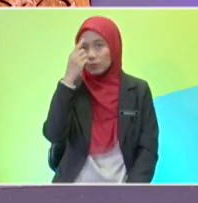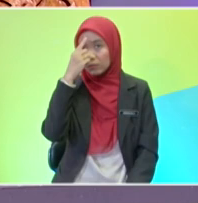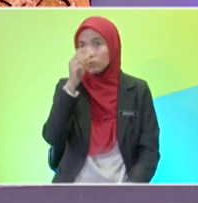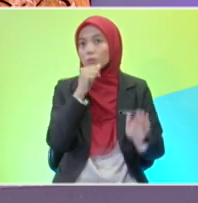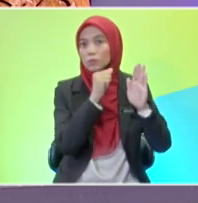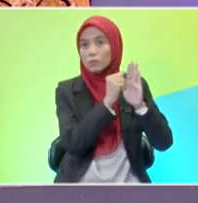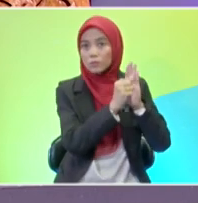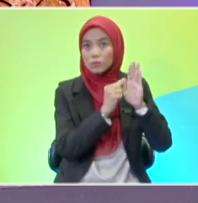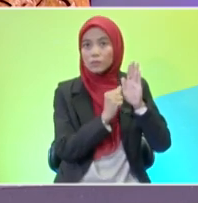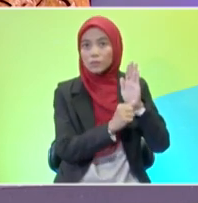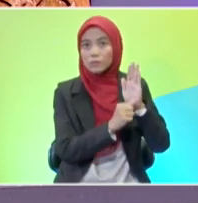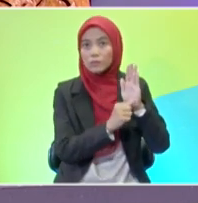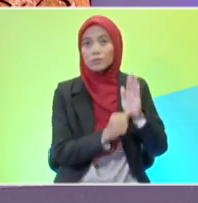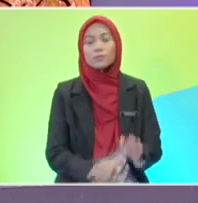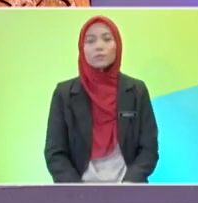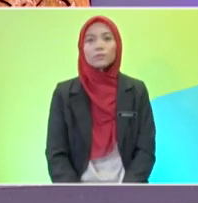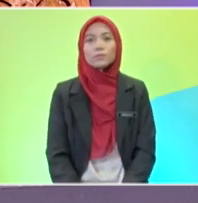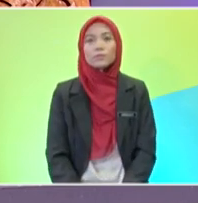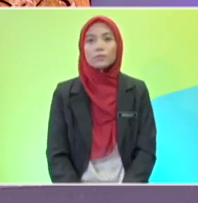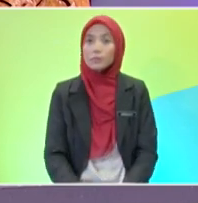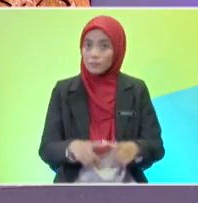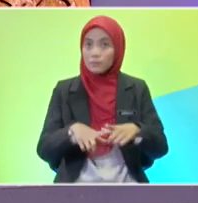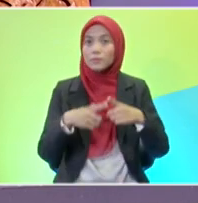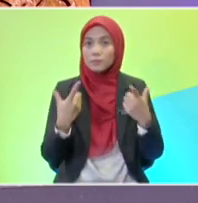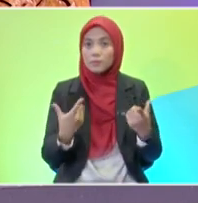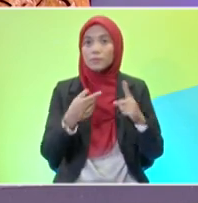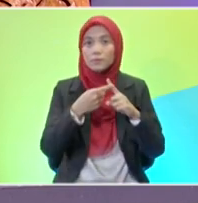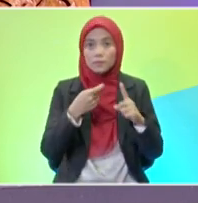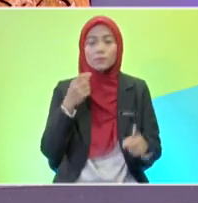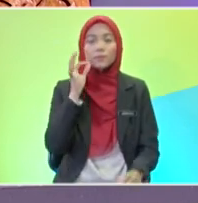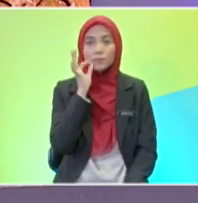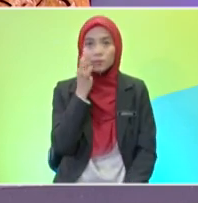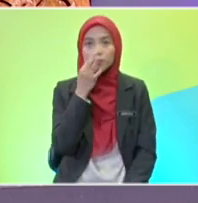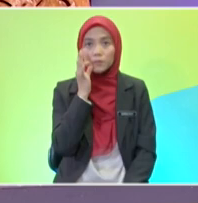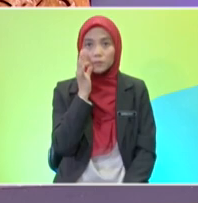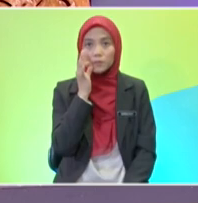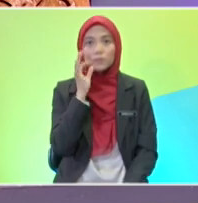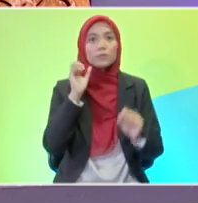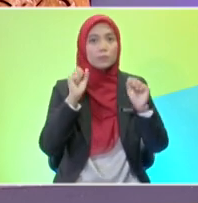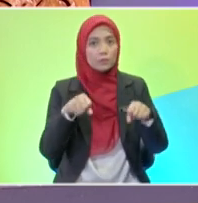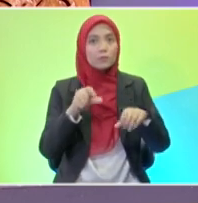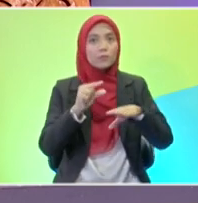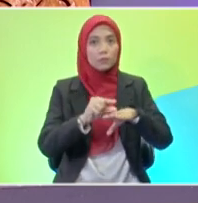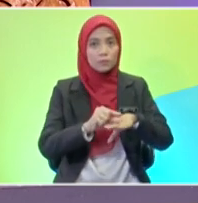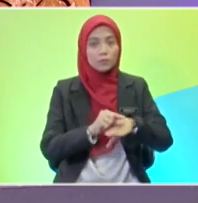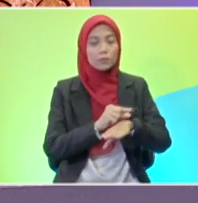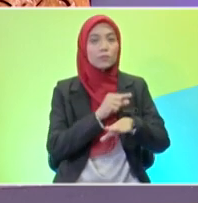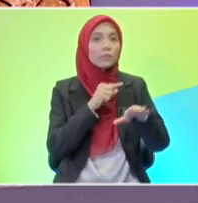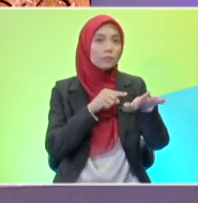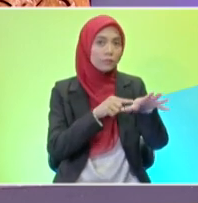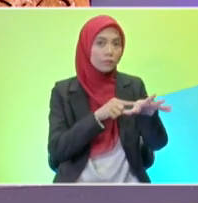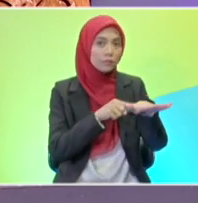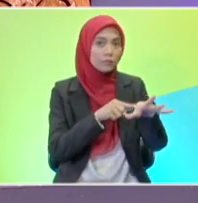ukiran kita Oke selain dari buah Itu boleh juga menggunakan motif daun